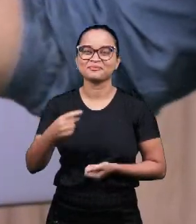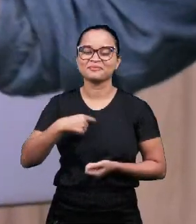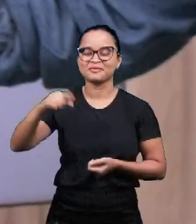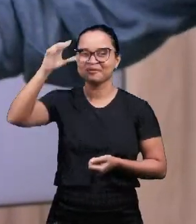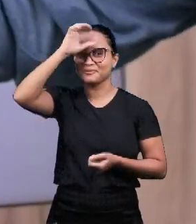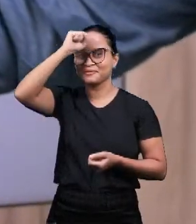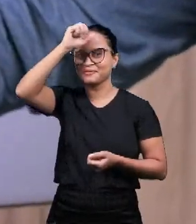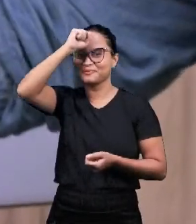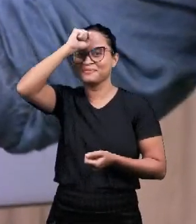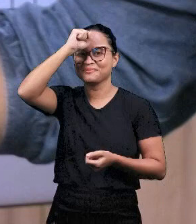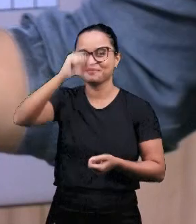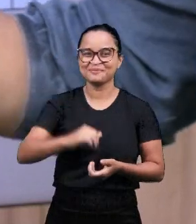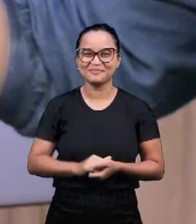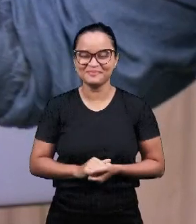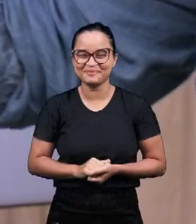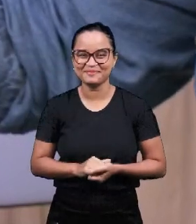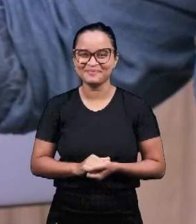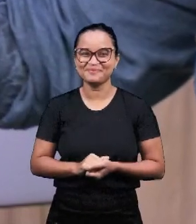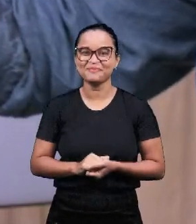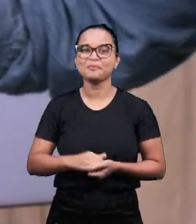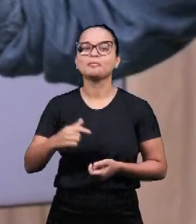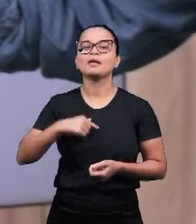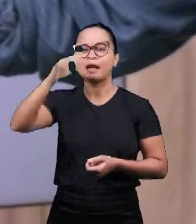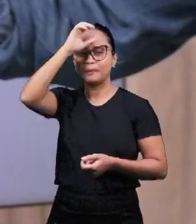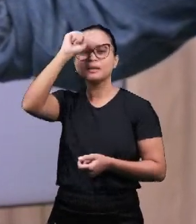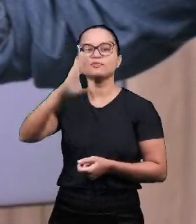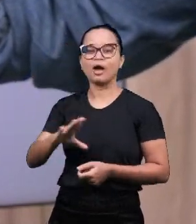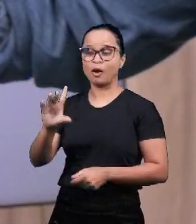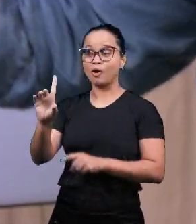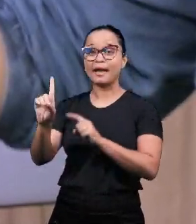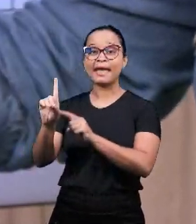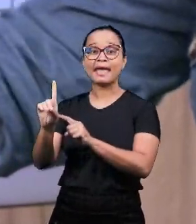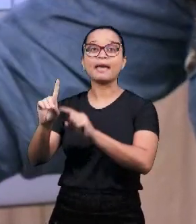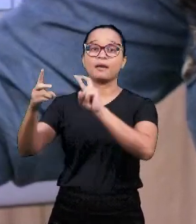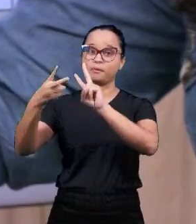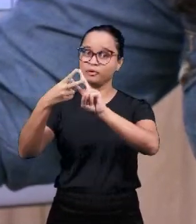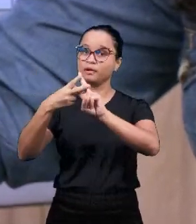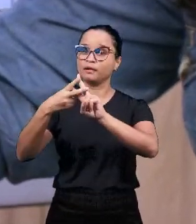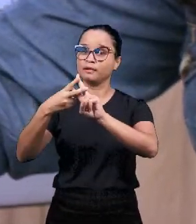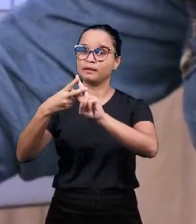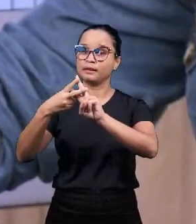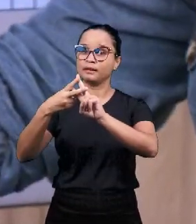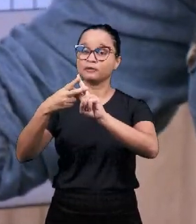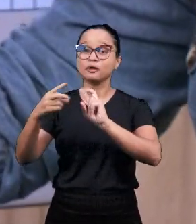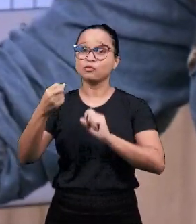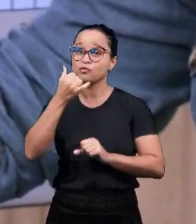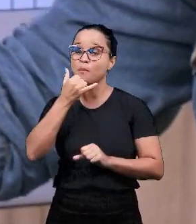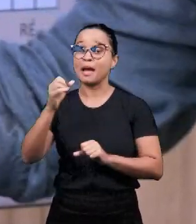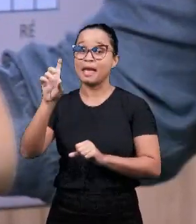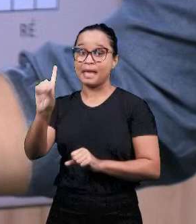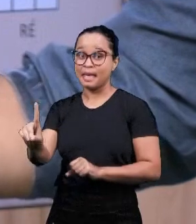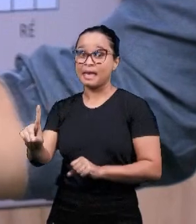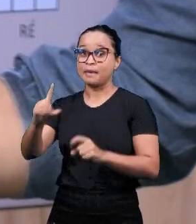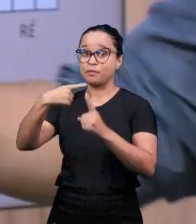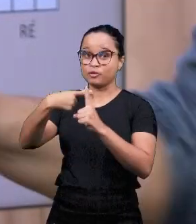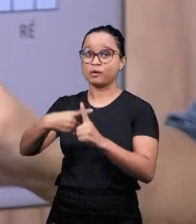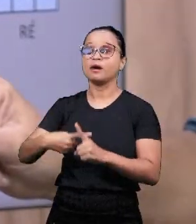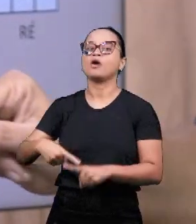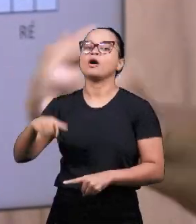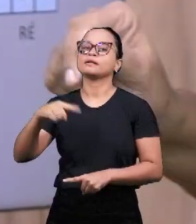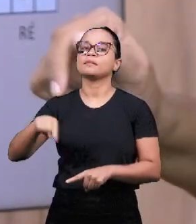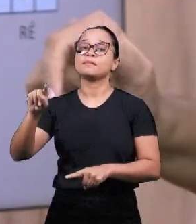Nous avons déjà appris l'accord de Ré majeur, le D, Fa dièse, La,